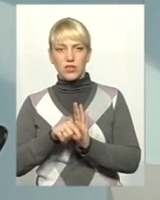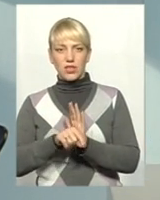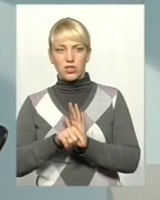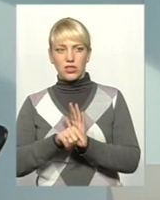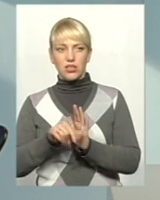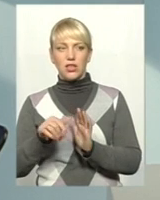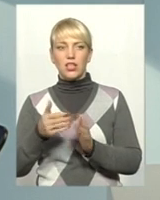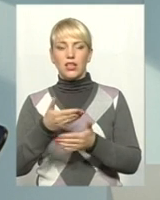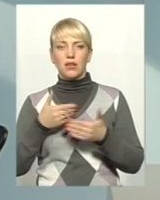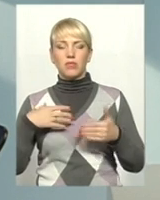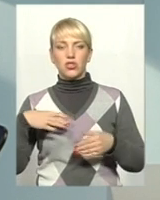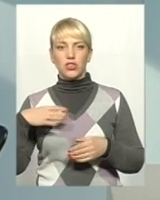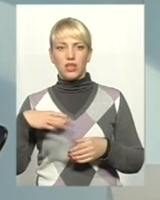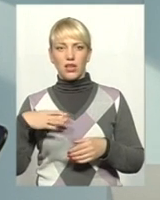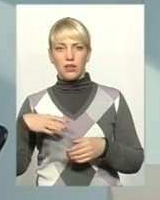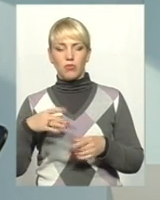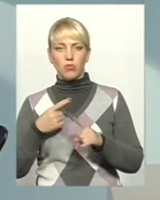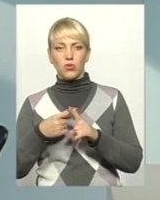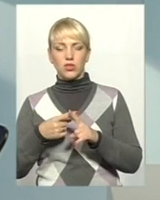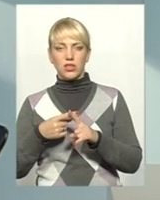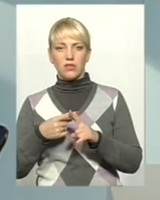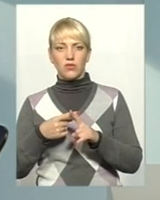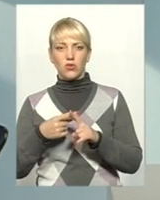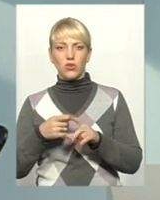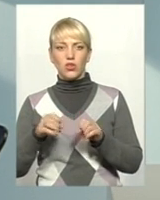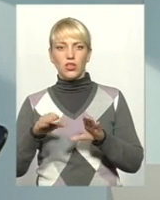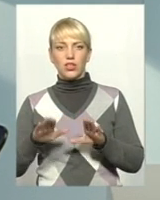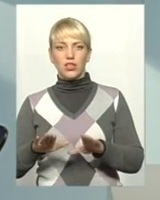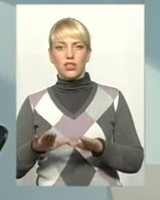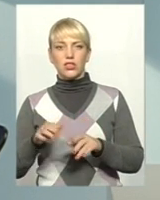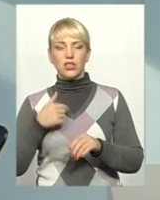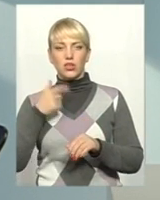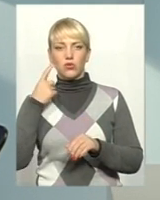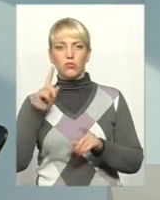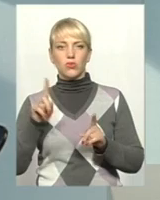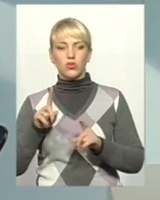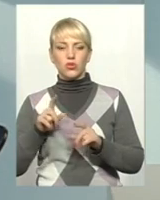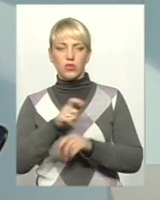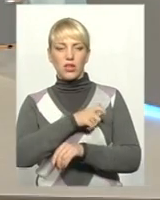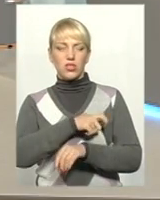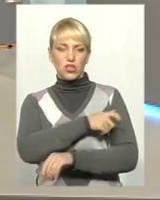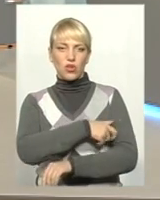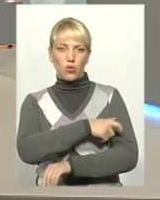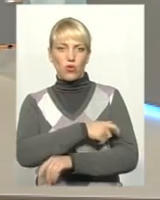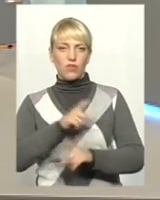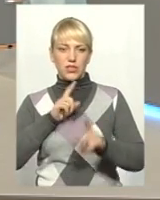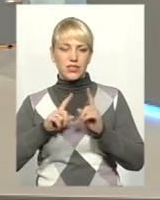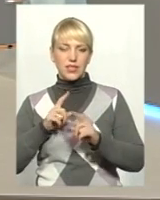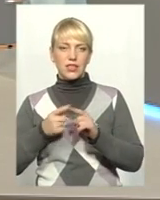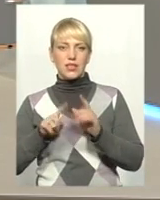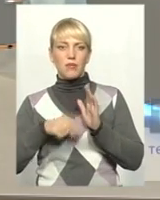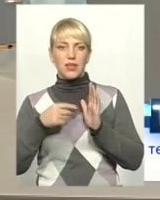ми чекаємо позитивне рішення. Я так розумію, що на черговій сесії це питання буде розглянуто.